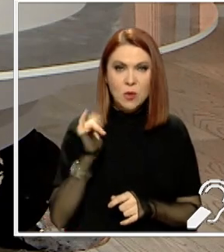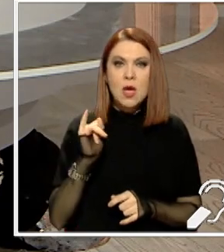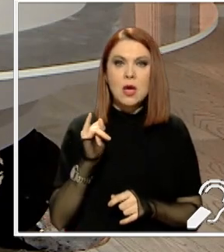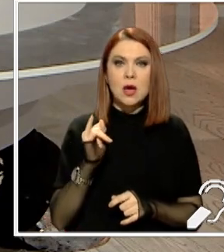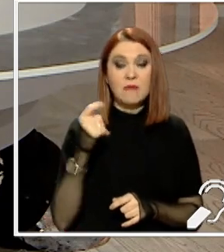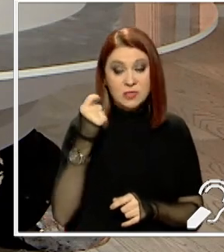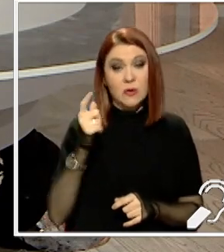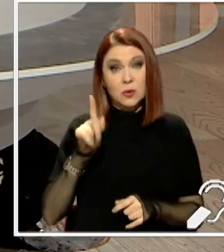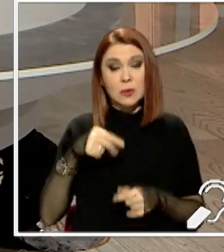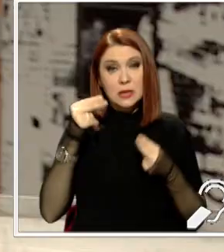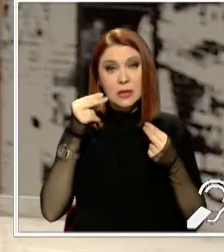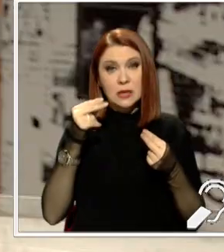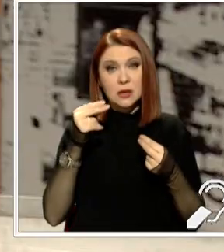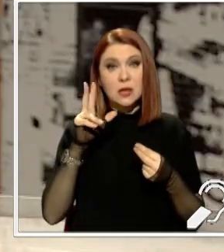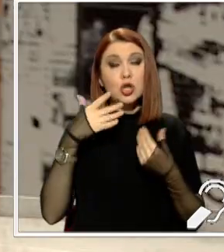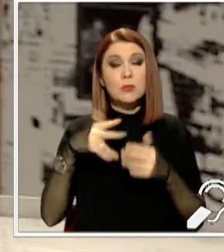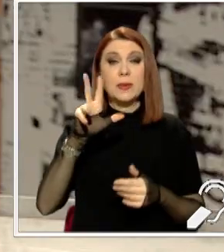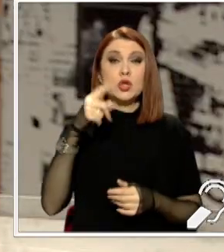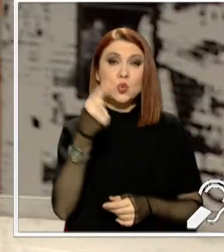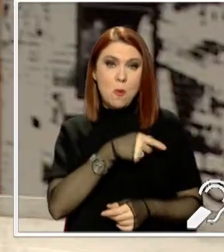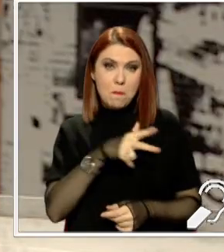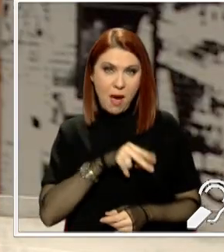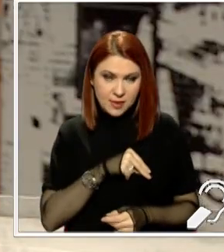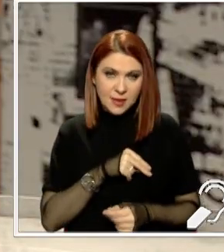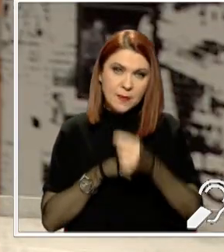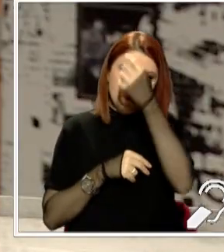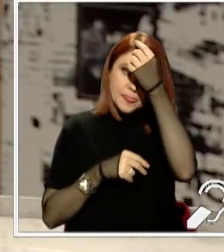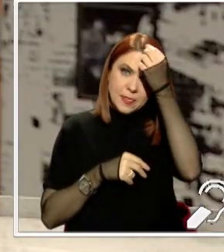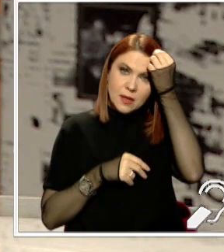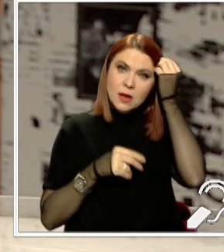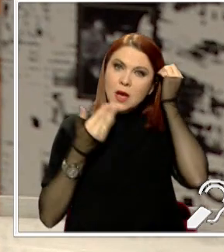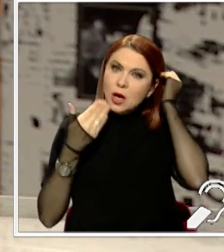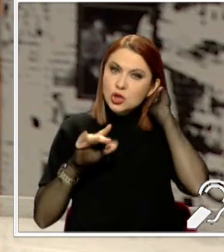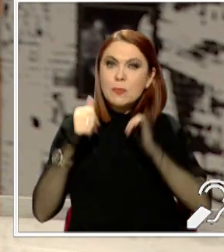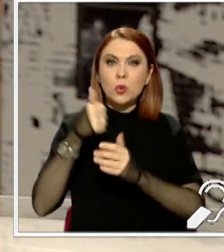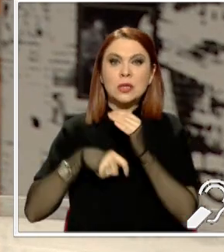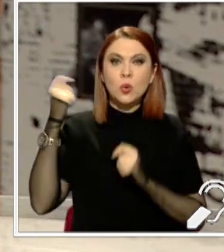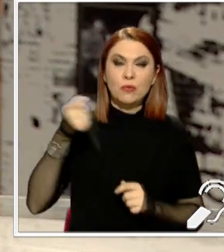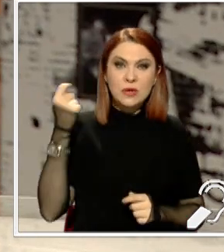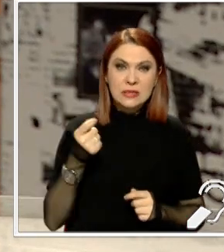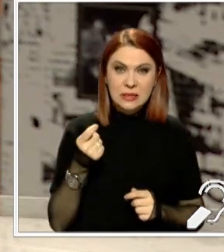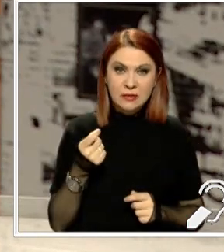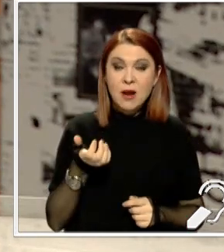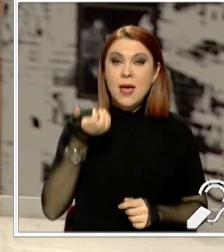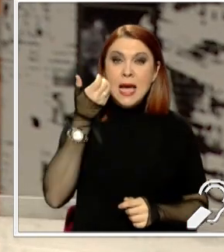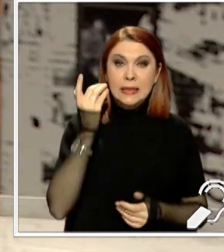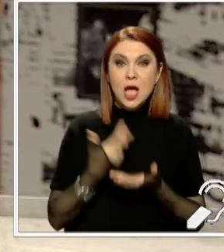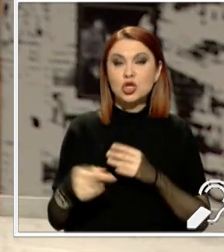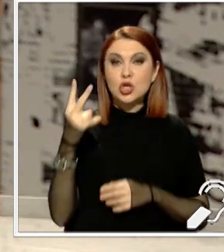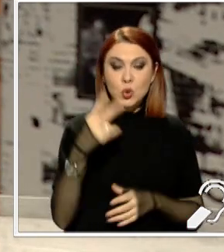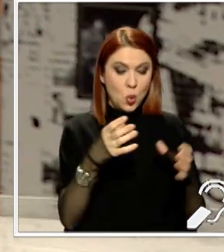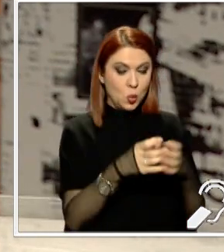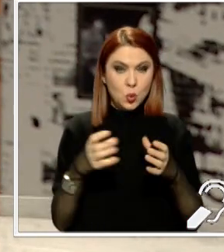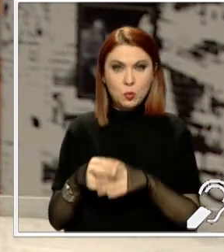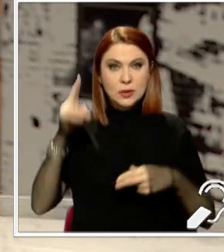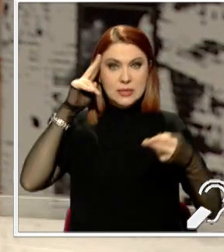și festivalul ar trebui să anunțăm că începe pe 31 martie. Exact. Deci începe deodată cu festivalul, când aceste două grupuri